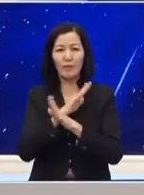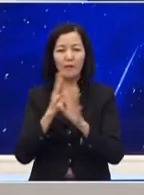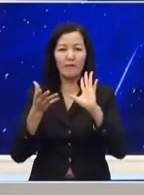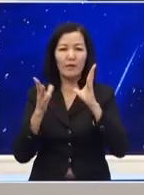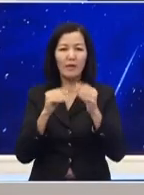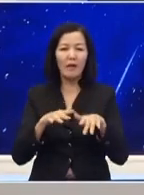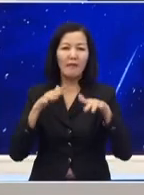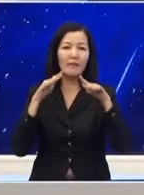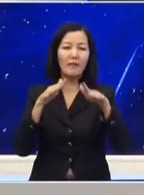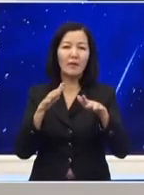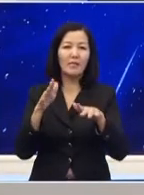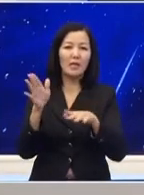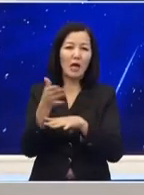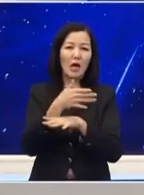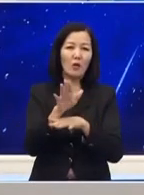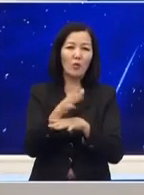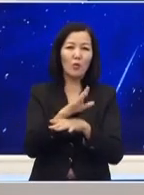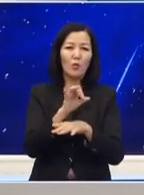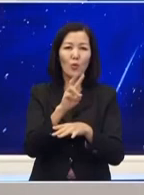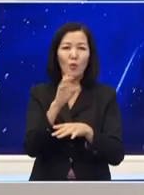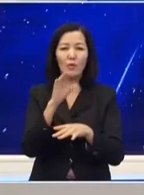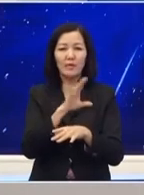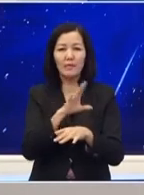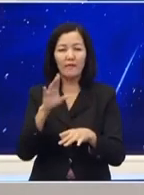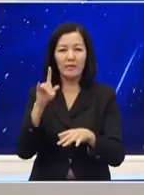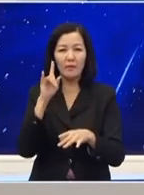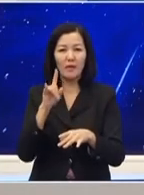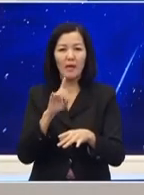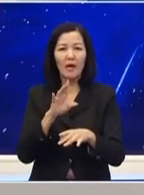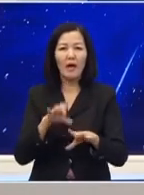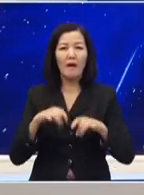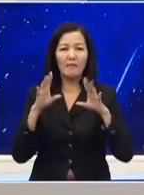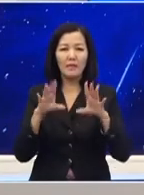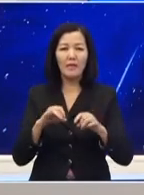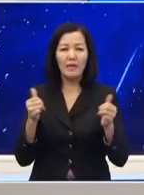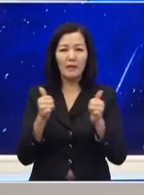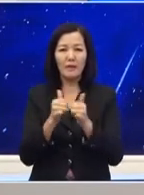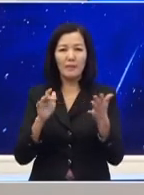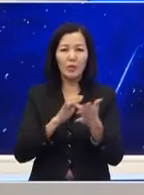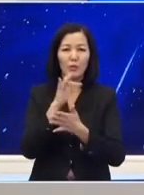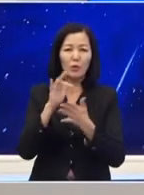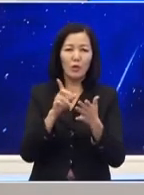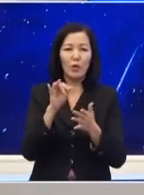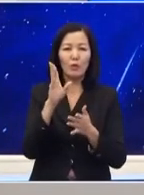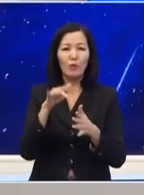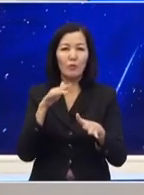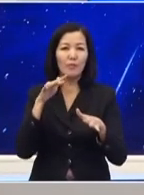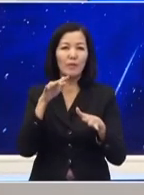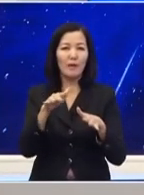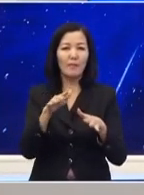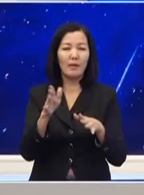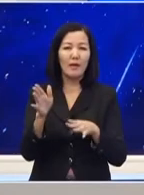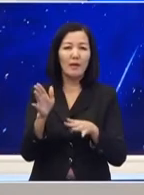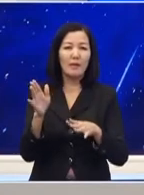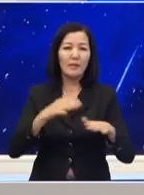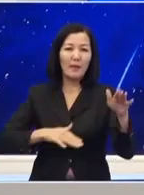результате нападения акулы у северо-западного побережья Австралии близ города Брум. Хищник напал на пловца в